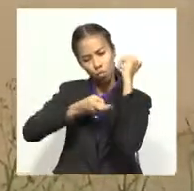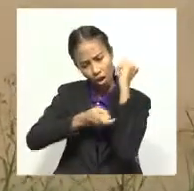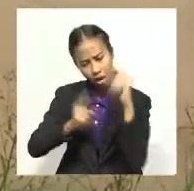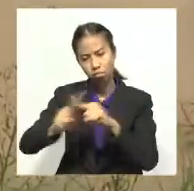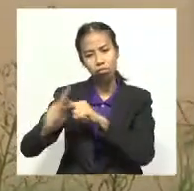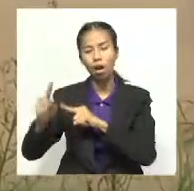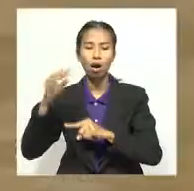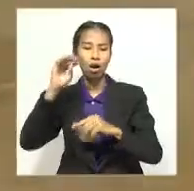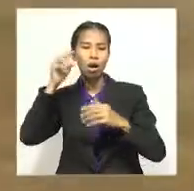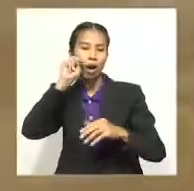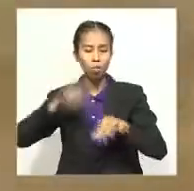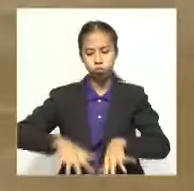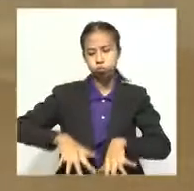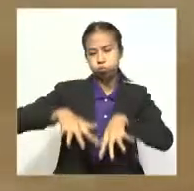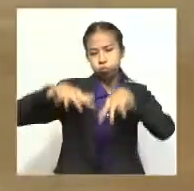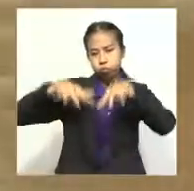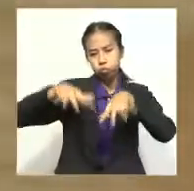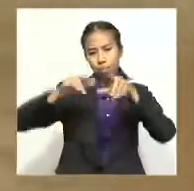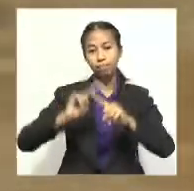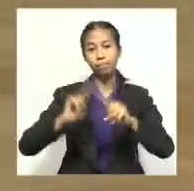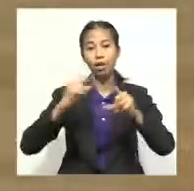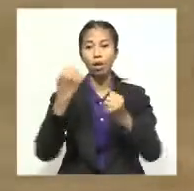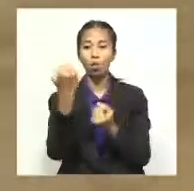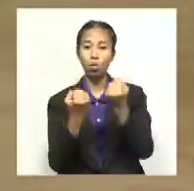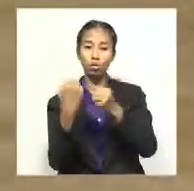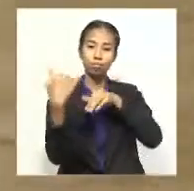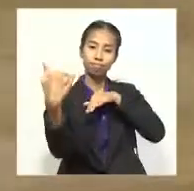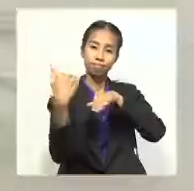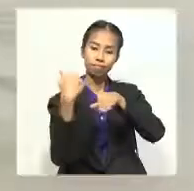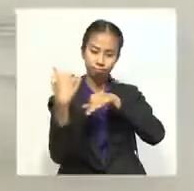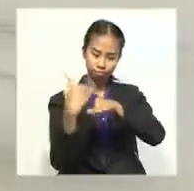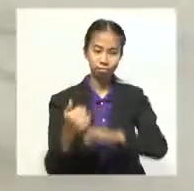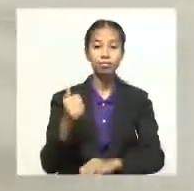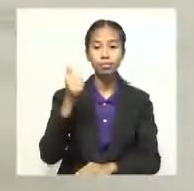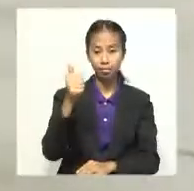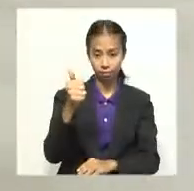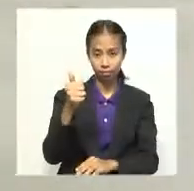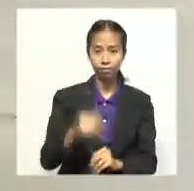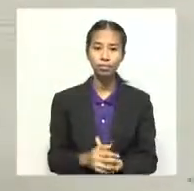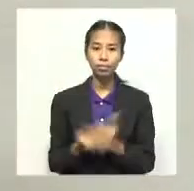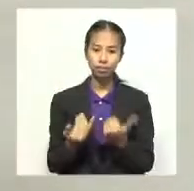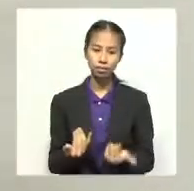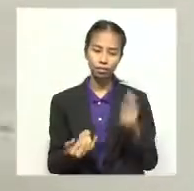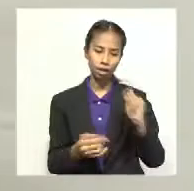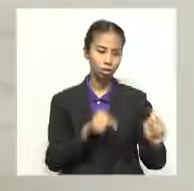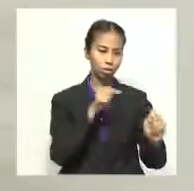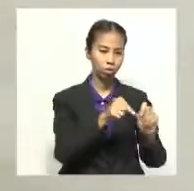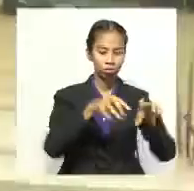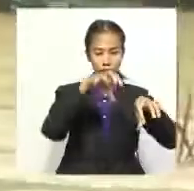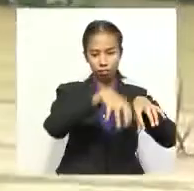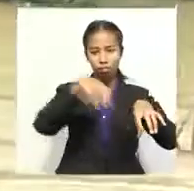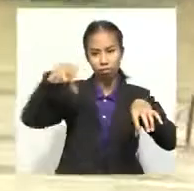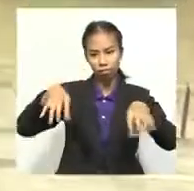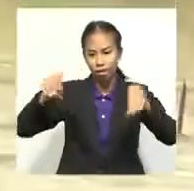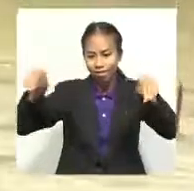แล้วก็ท่วมผิวถนนเพชรเกษมแล้วแต่รถเนี่ยยังคงผ่านไปมาได้ค่ะสำหรับพื้นที่ทั้ง2ตำบลนะคะอยู่